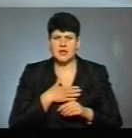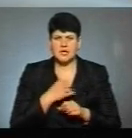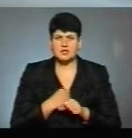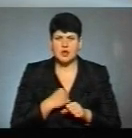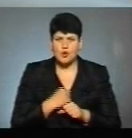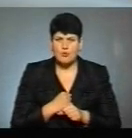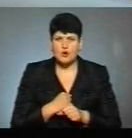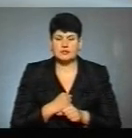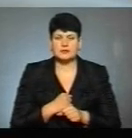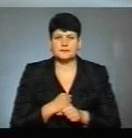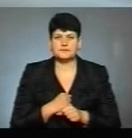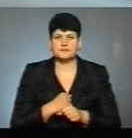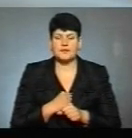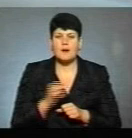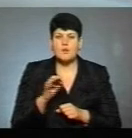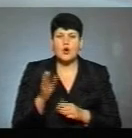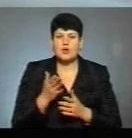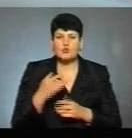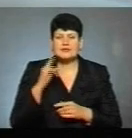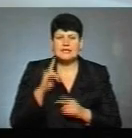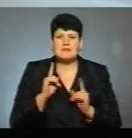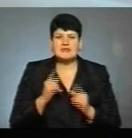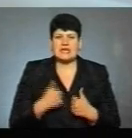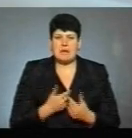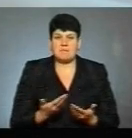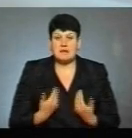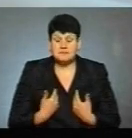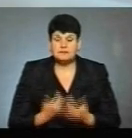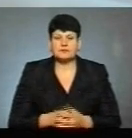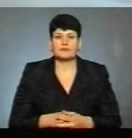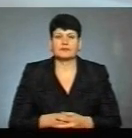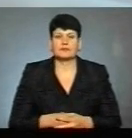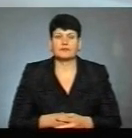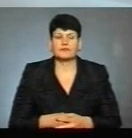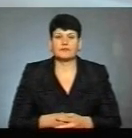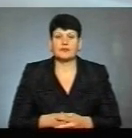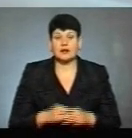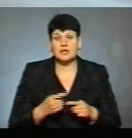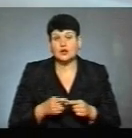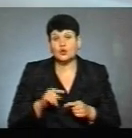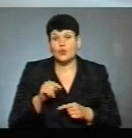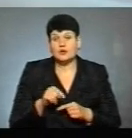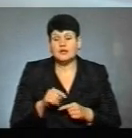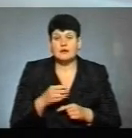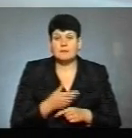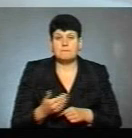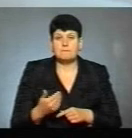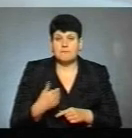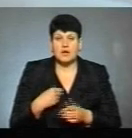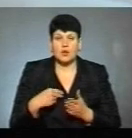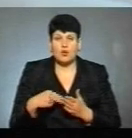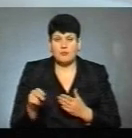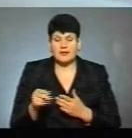робота, щоб, і, про яку знаємо тільки ми. І це, ми тоді